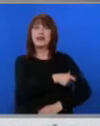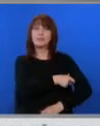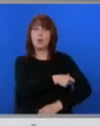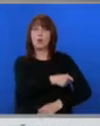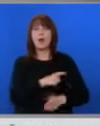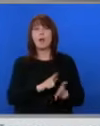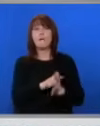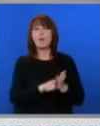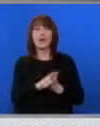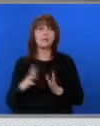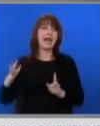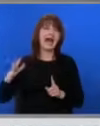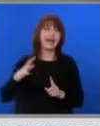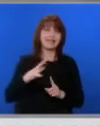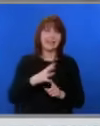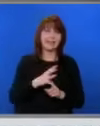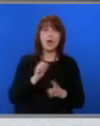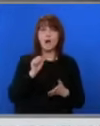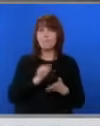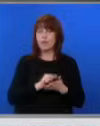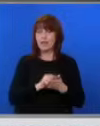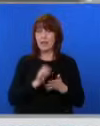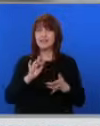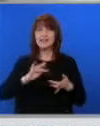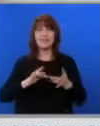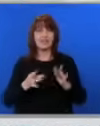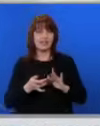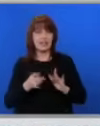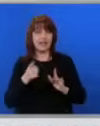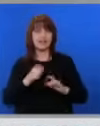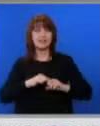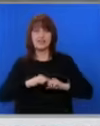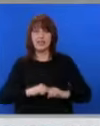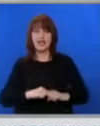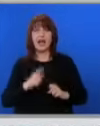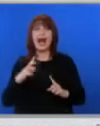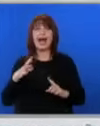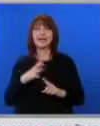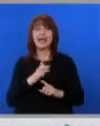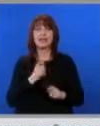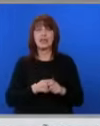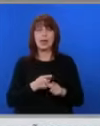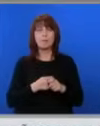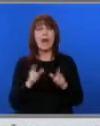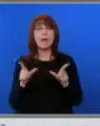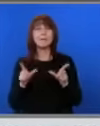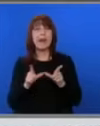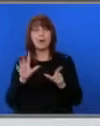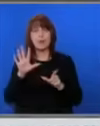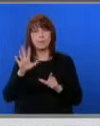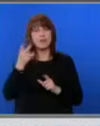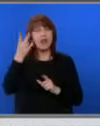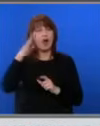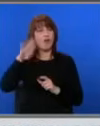по време на атаката. Според публикация в социалните медии на Дирекцията за разузнаване, атаката е извършена с Магура 5, военноморски